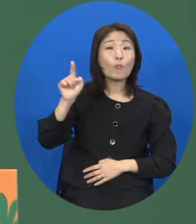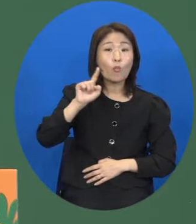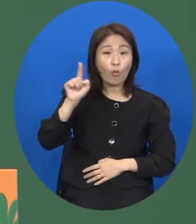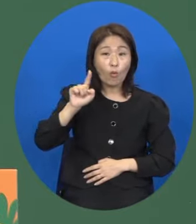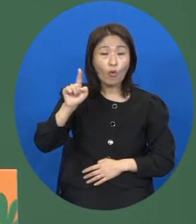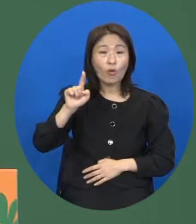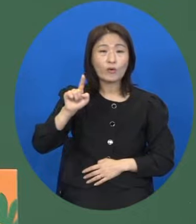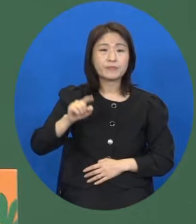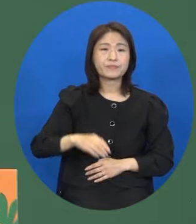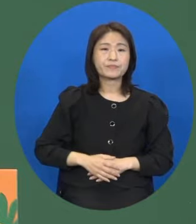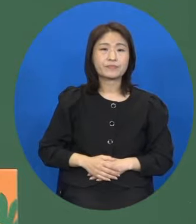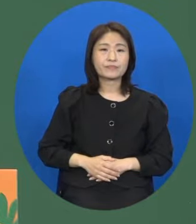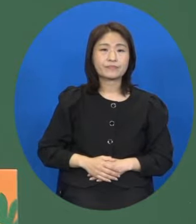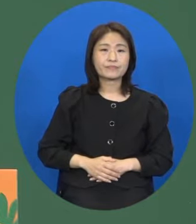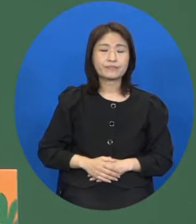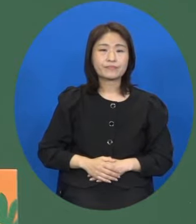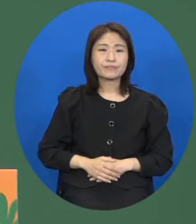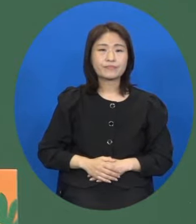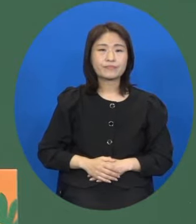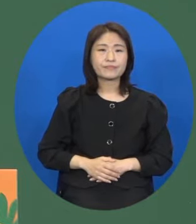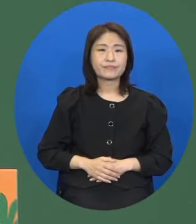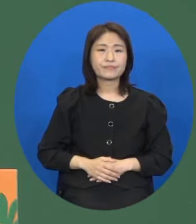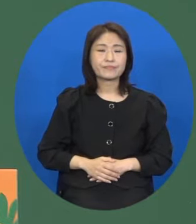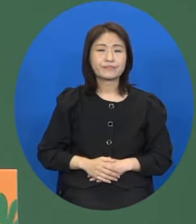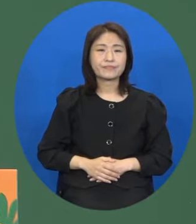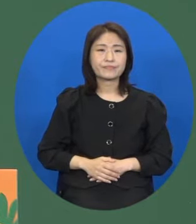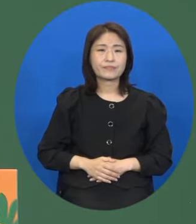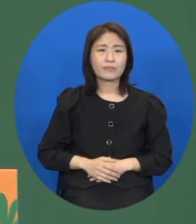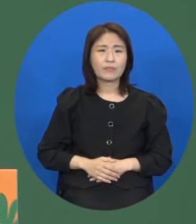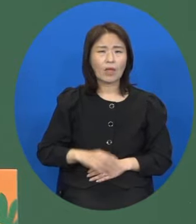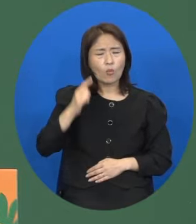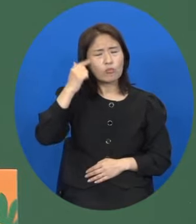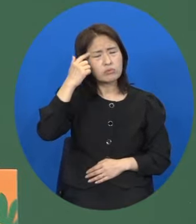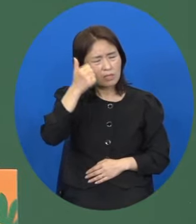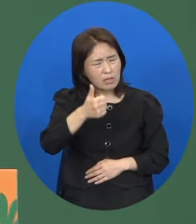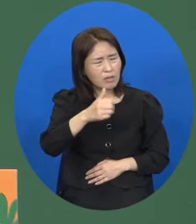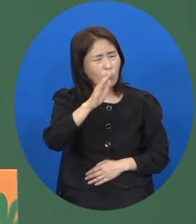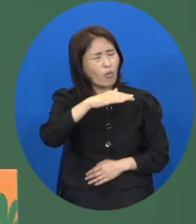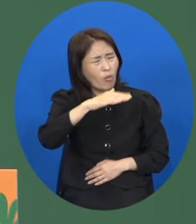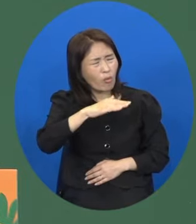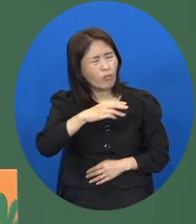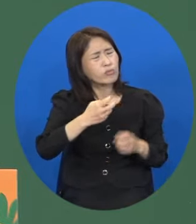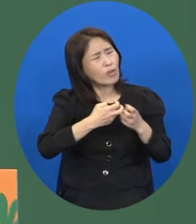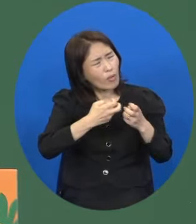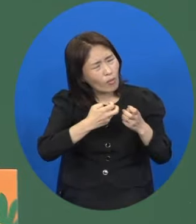어떻게 인도하실지 기도하고 있었는데 이렇게 말씀하시는 겁니다. 목사님 어떡해요?